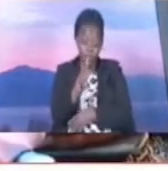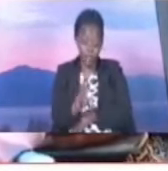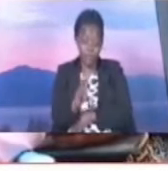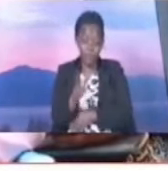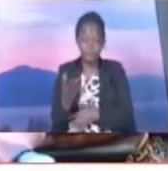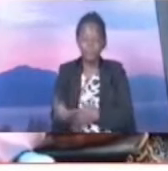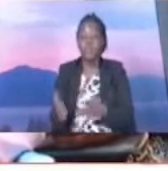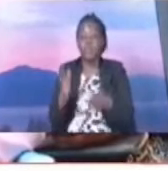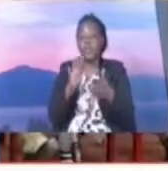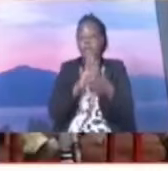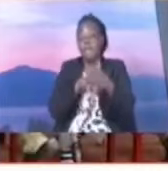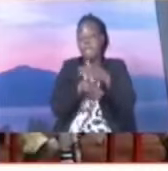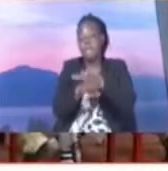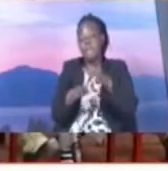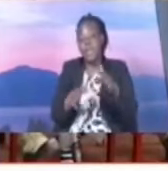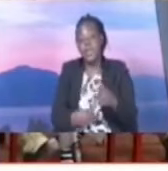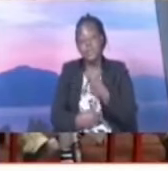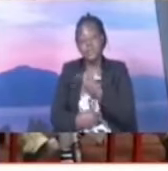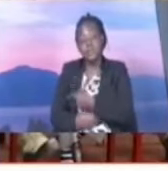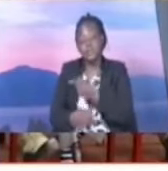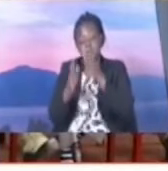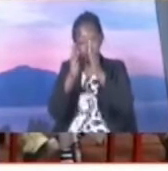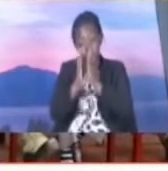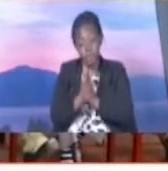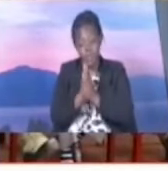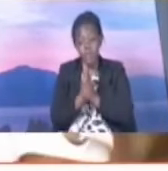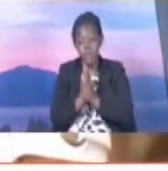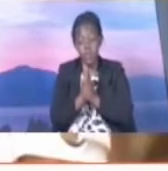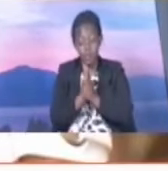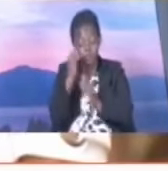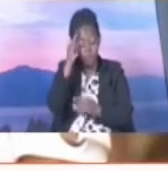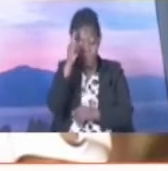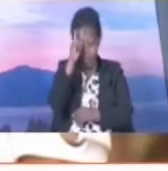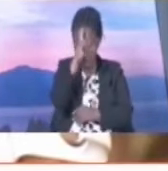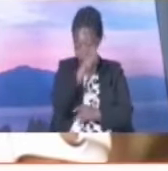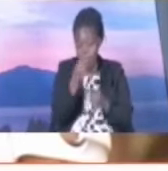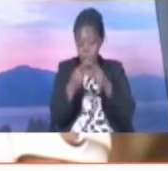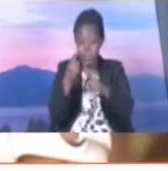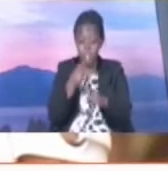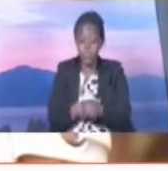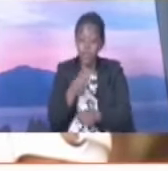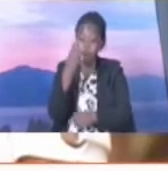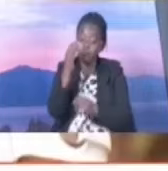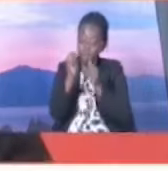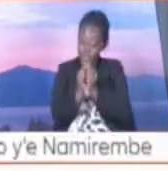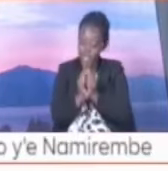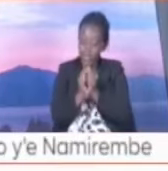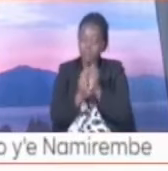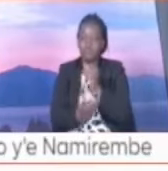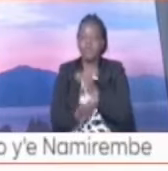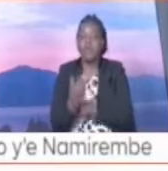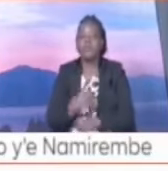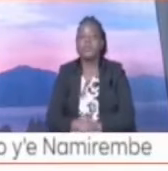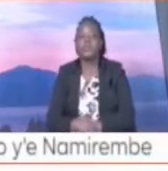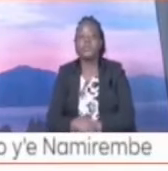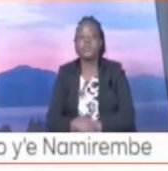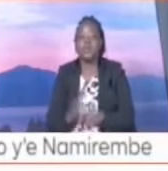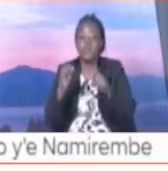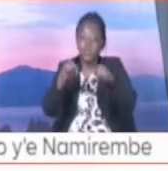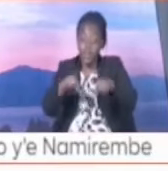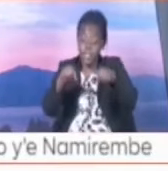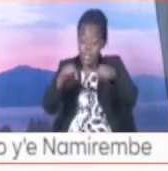Okusinziira ku Canon Kisahuzi, okusinza okw'okusabira omutanda kwa kutandika saawa nyezo kumakya. Eno waggulu ku